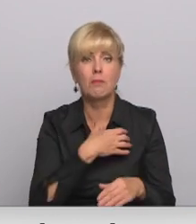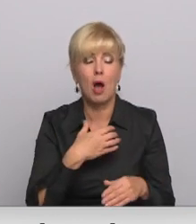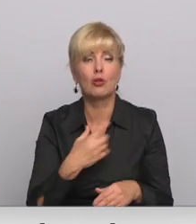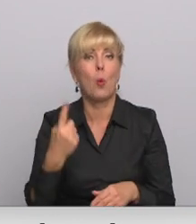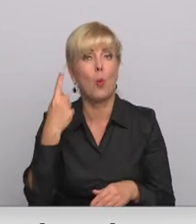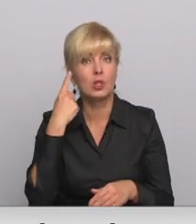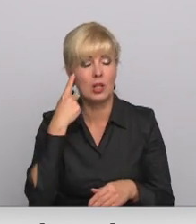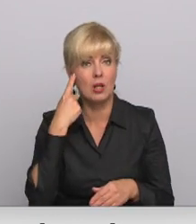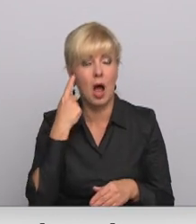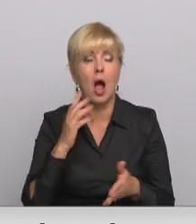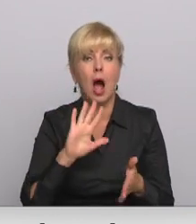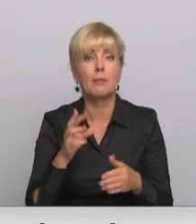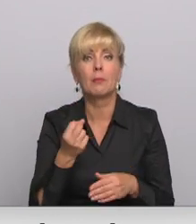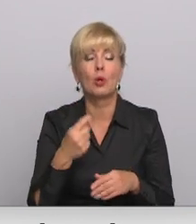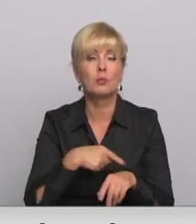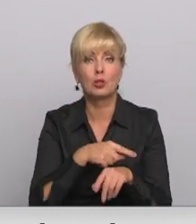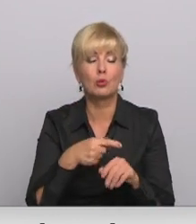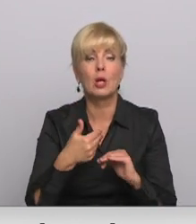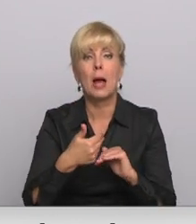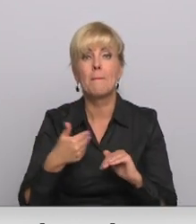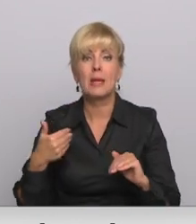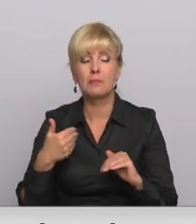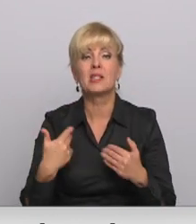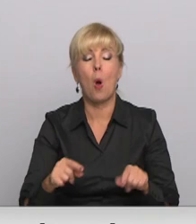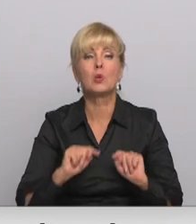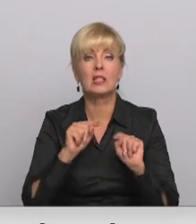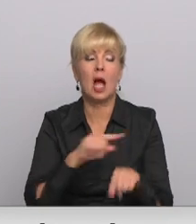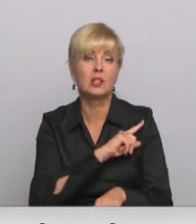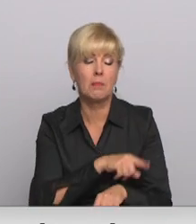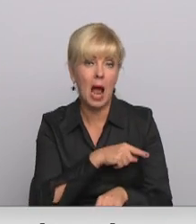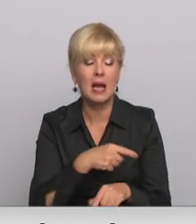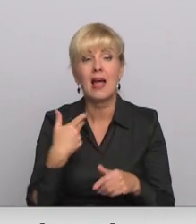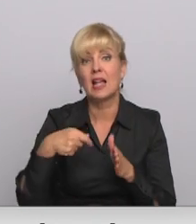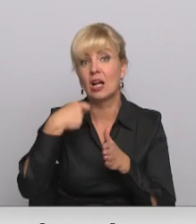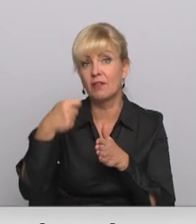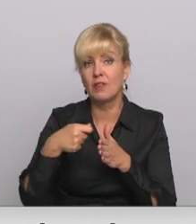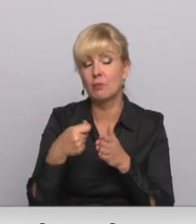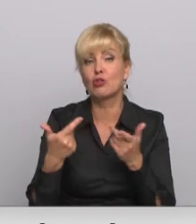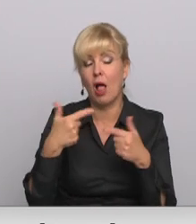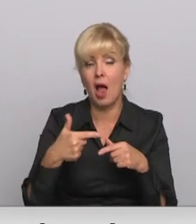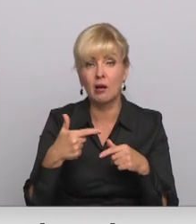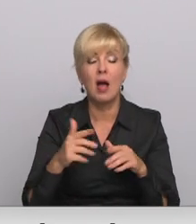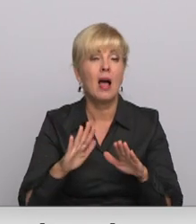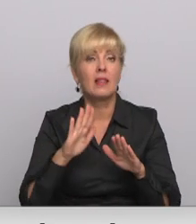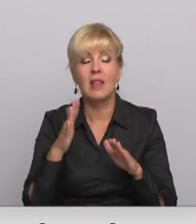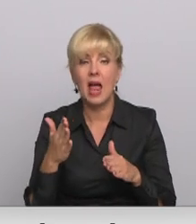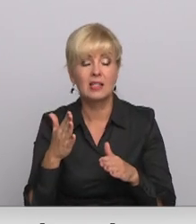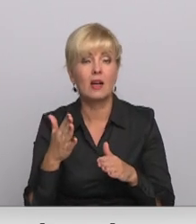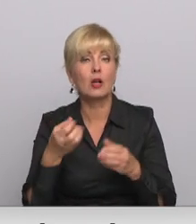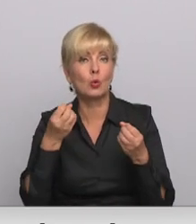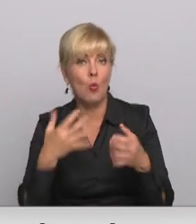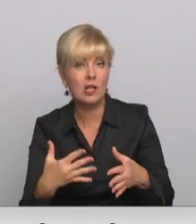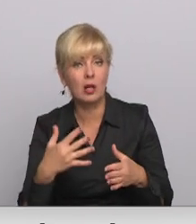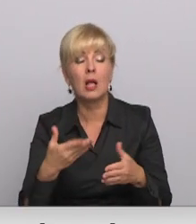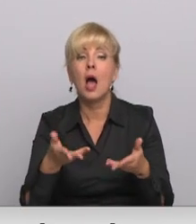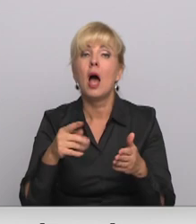tikai apmēram 12 stundas pirms tā stājas spēkā, sižeta veidošanas laikā mums neizdevās. Neatbildēts paliek arī jautājums,